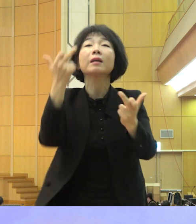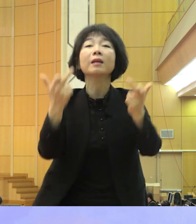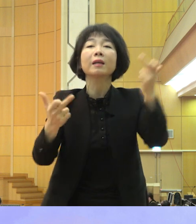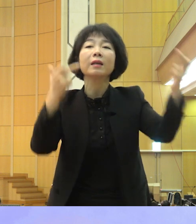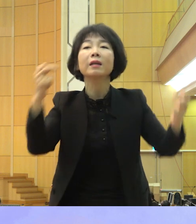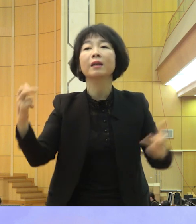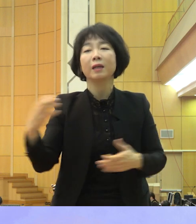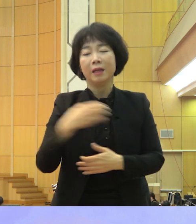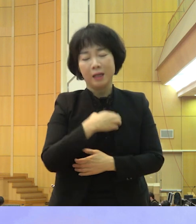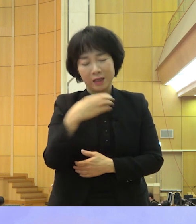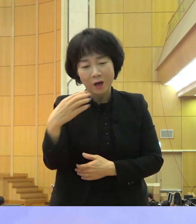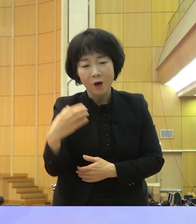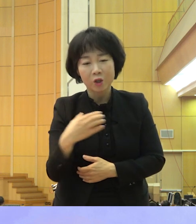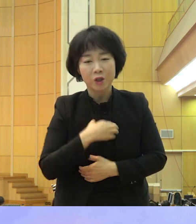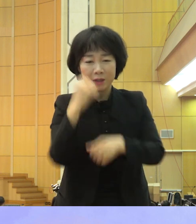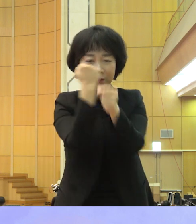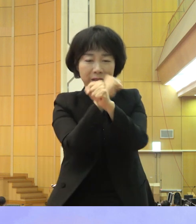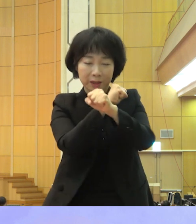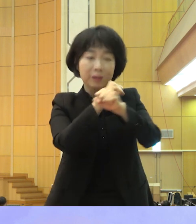산이